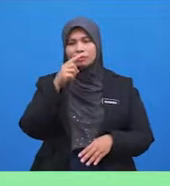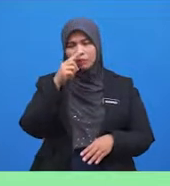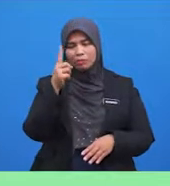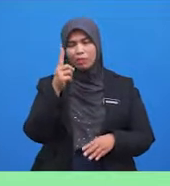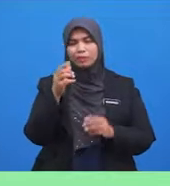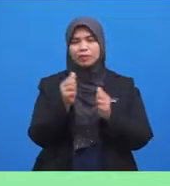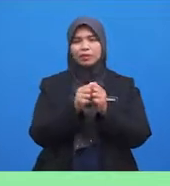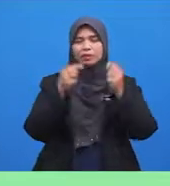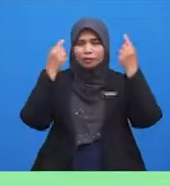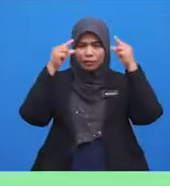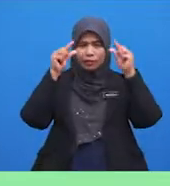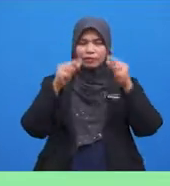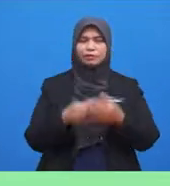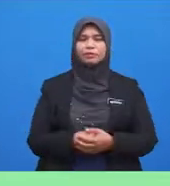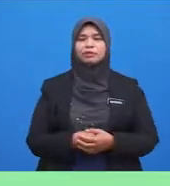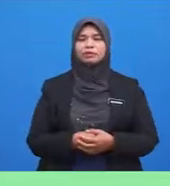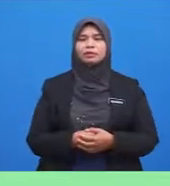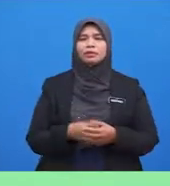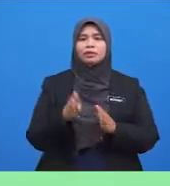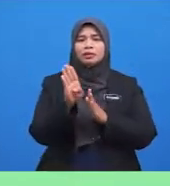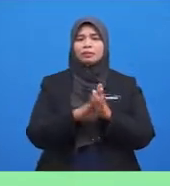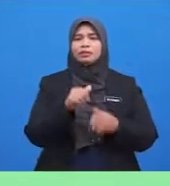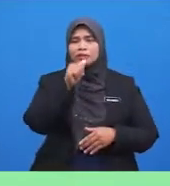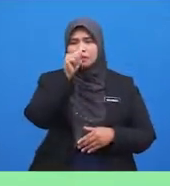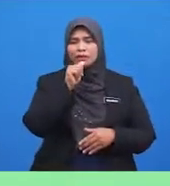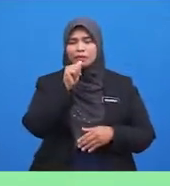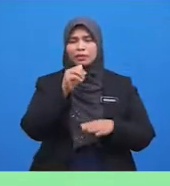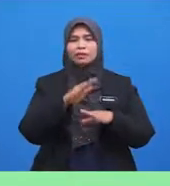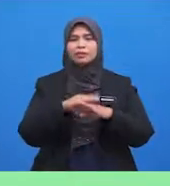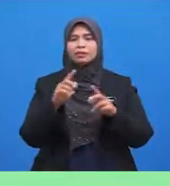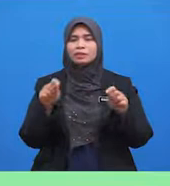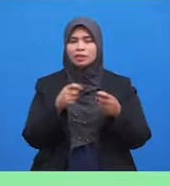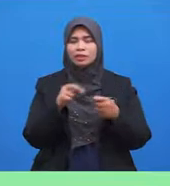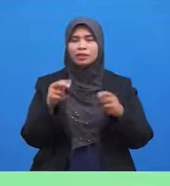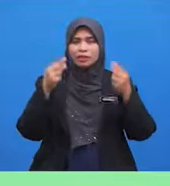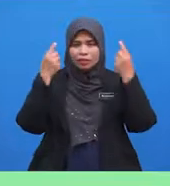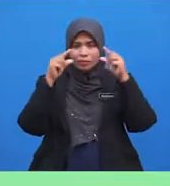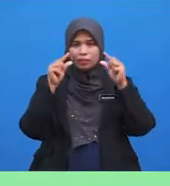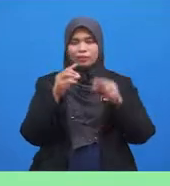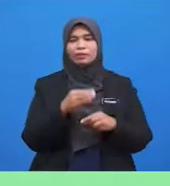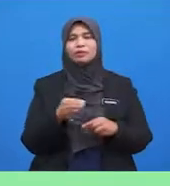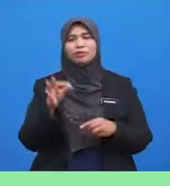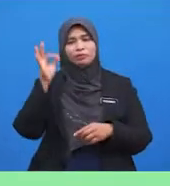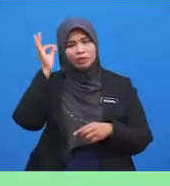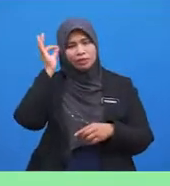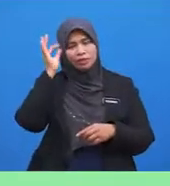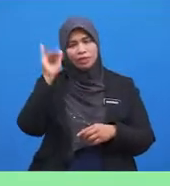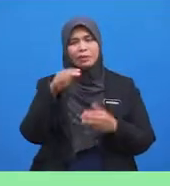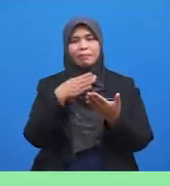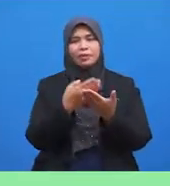sombong terhadap guru. Bersabar atas tindakan guru dan bersangka baik dengan